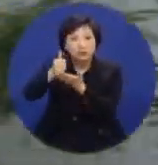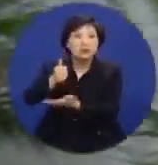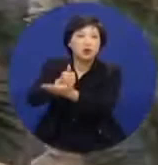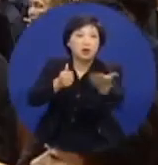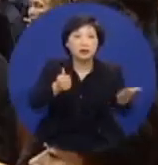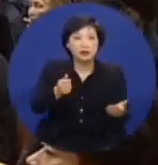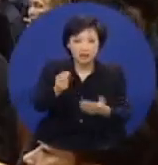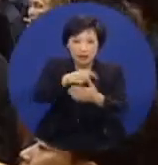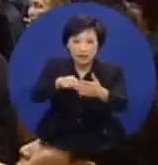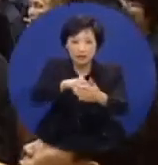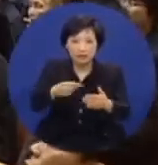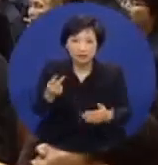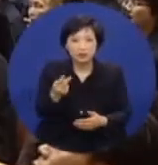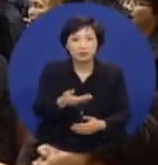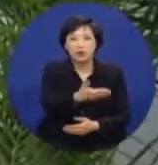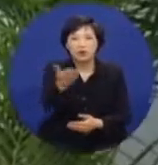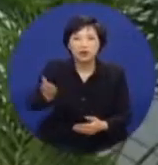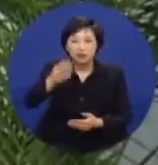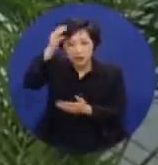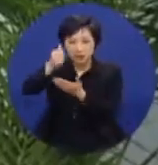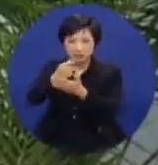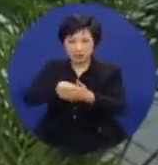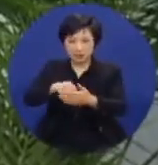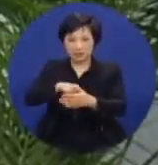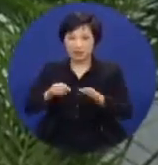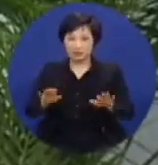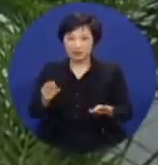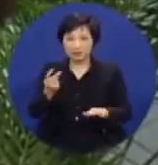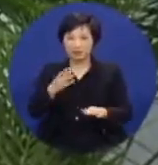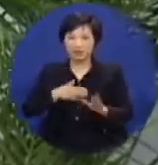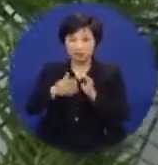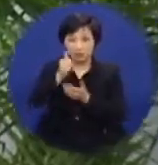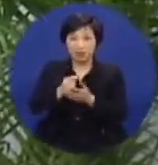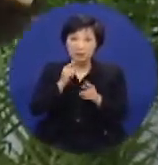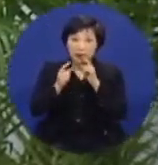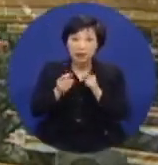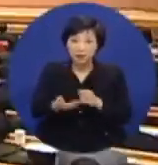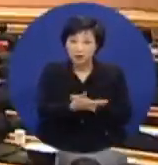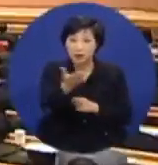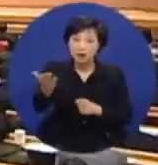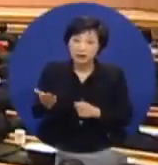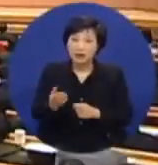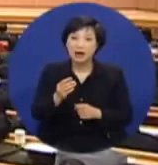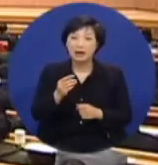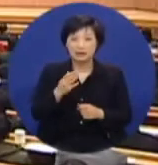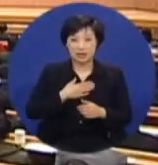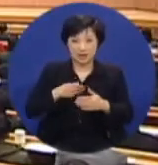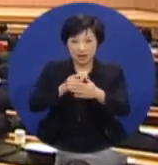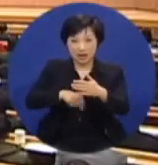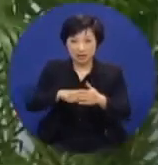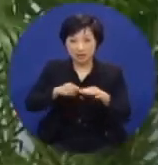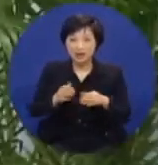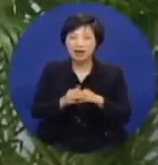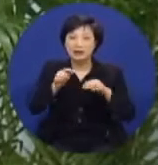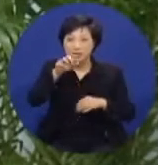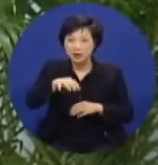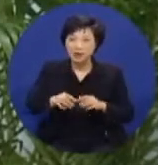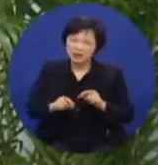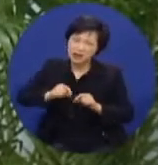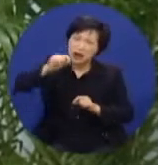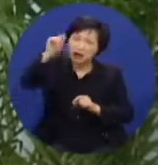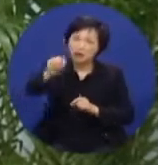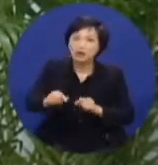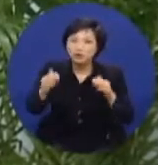안에 돼 마리도 야 내 눌러야 받았다 여기서 영원한 추수를